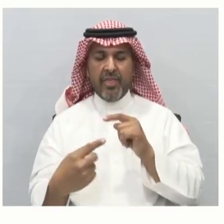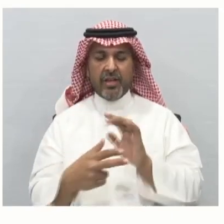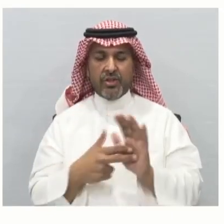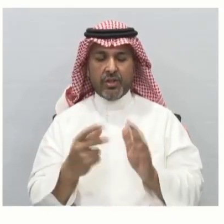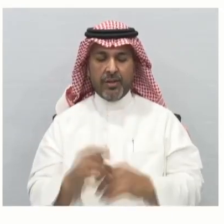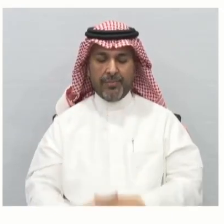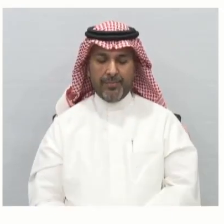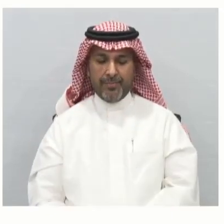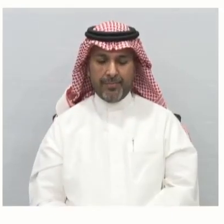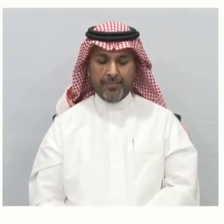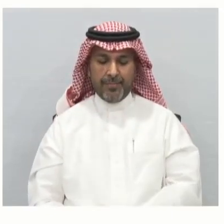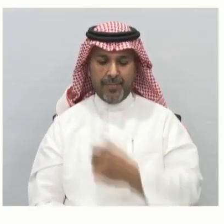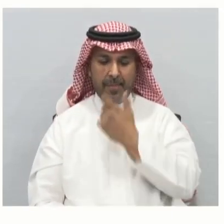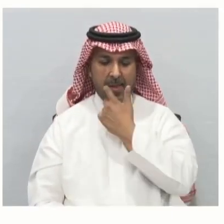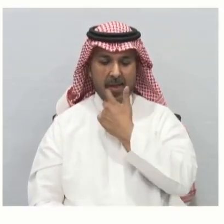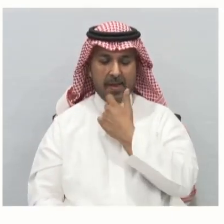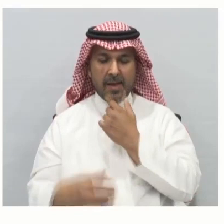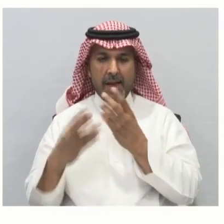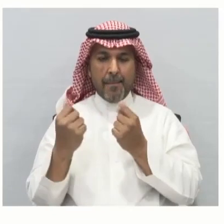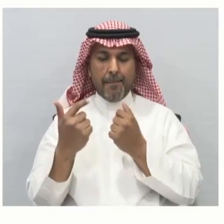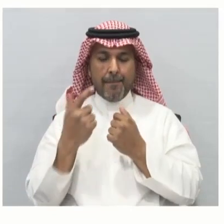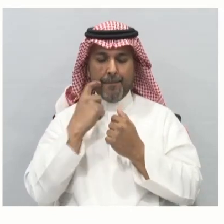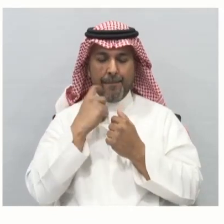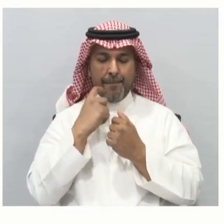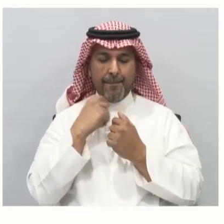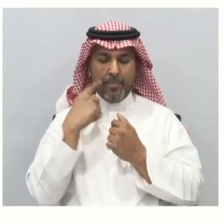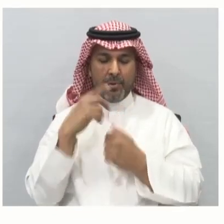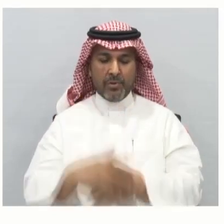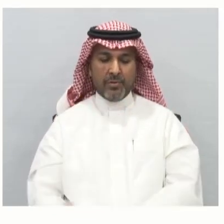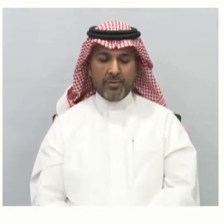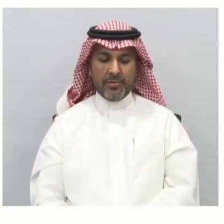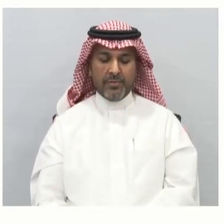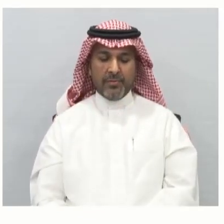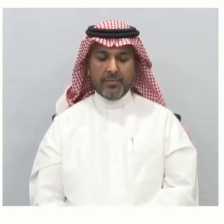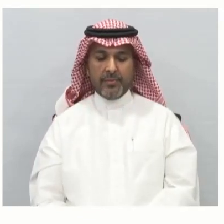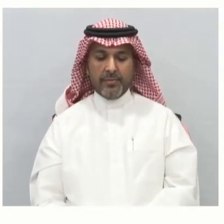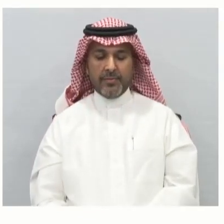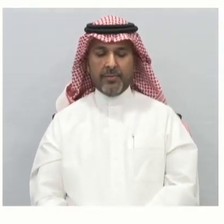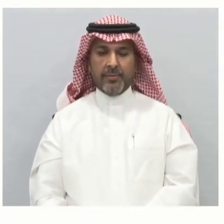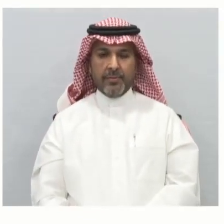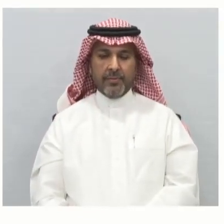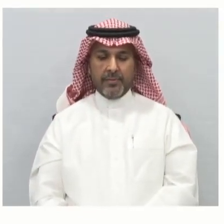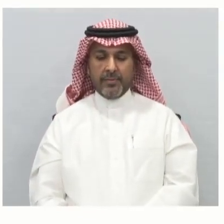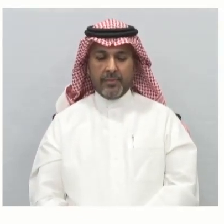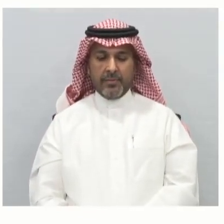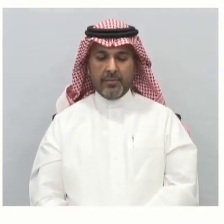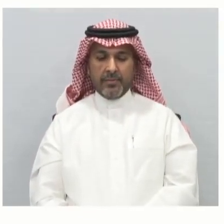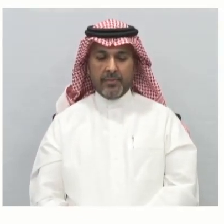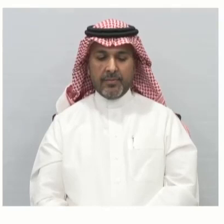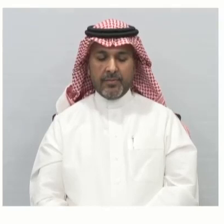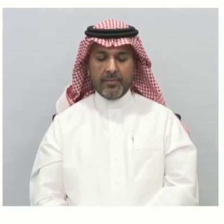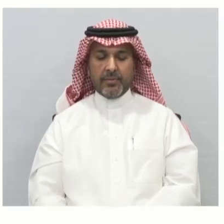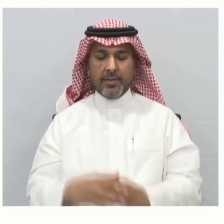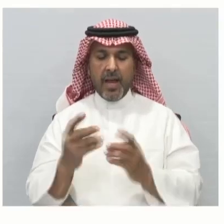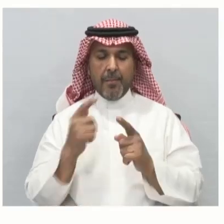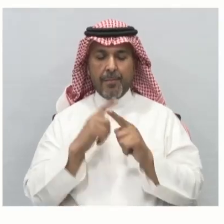12 فاحصل على العدد المطلوب 84 تقسيم 12 كم ضرب